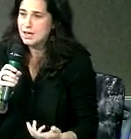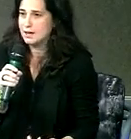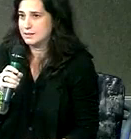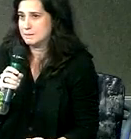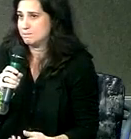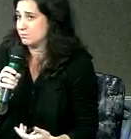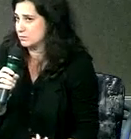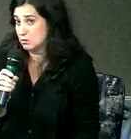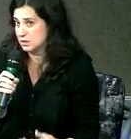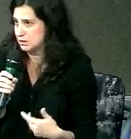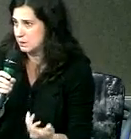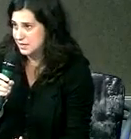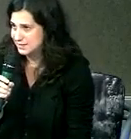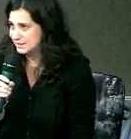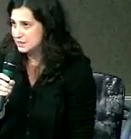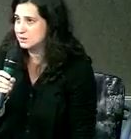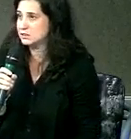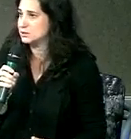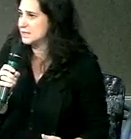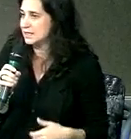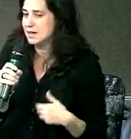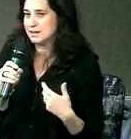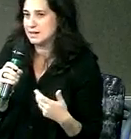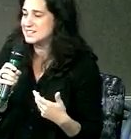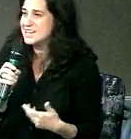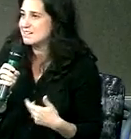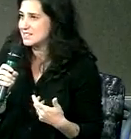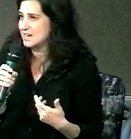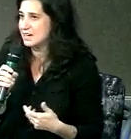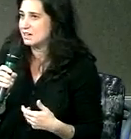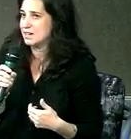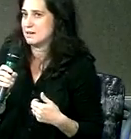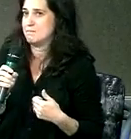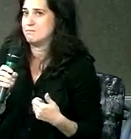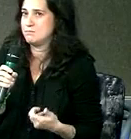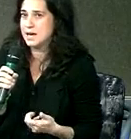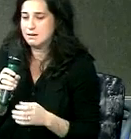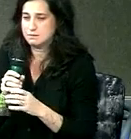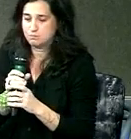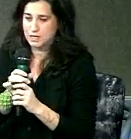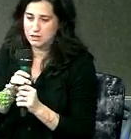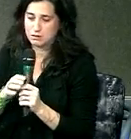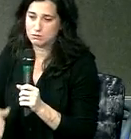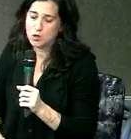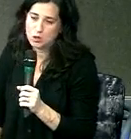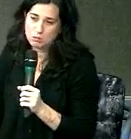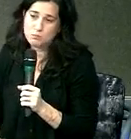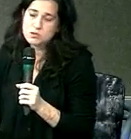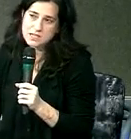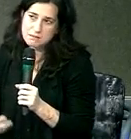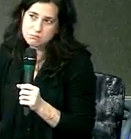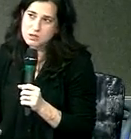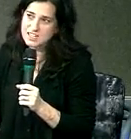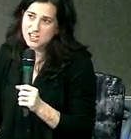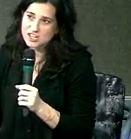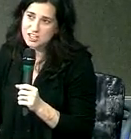heure. Donc après les traitements de données, la science elle est bien